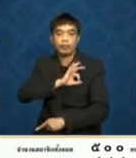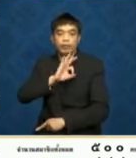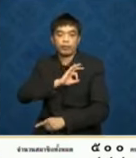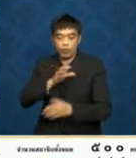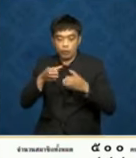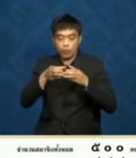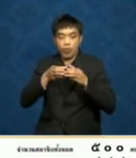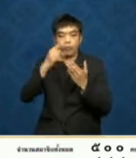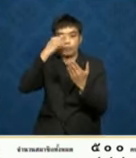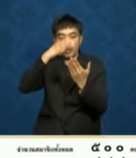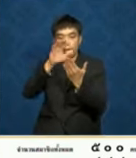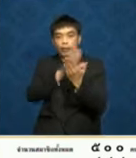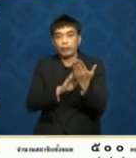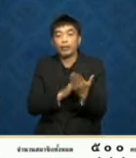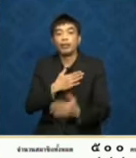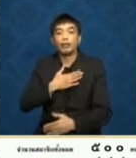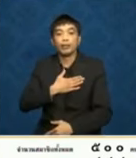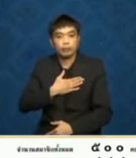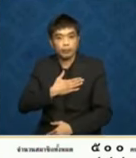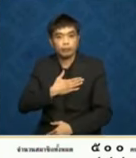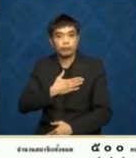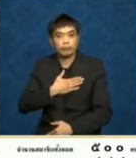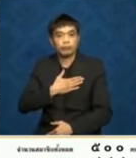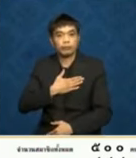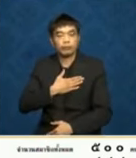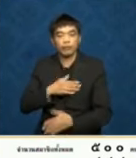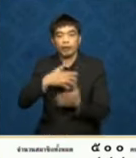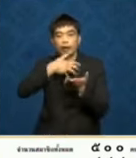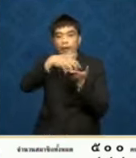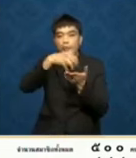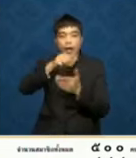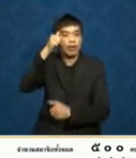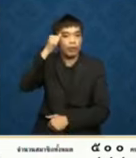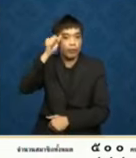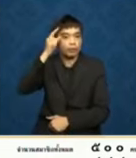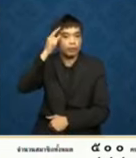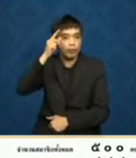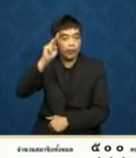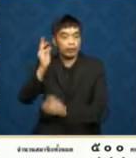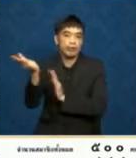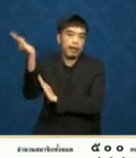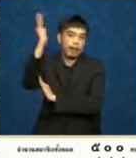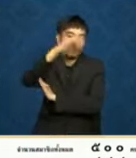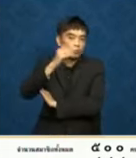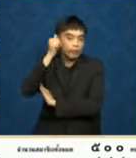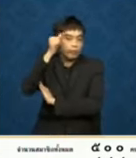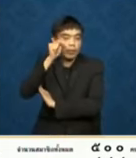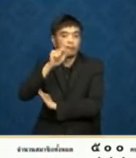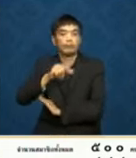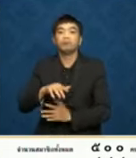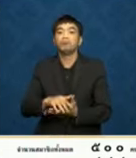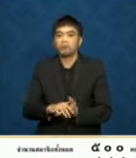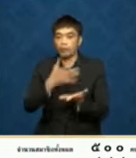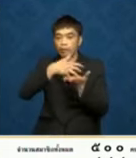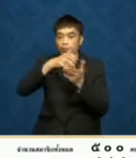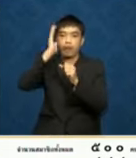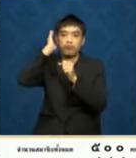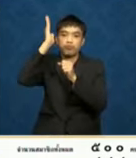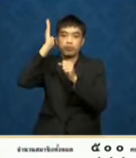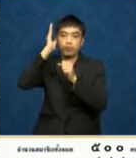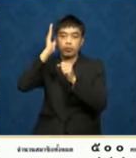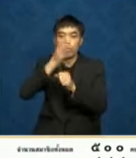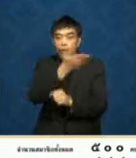ายไทยรวมไปถึสะพายแงนี้อาิปรายกมา 3 วัน 3 คืนผมเชื่อเปลทุประการเมืองพวกเรา